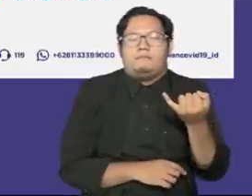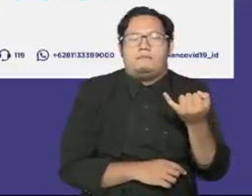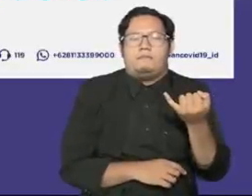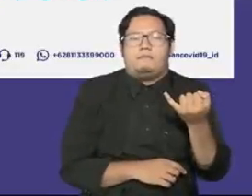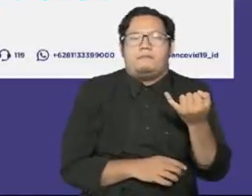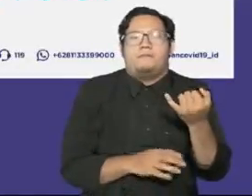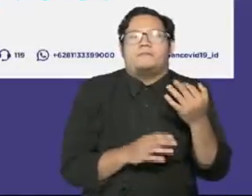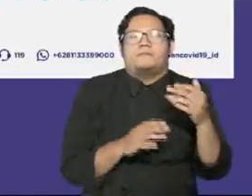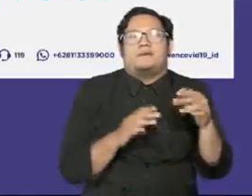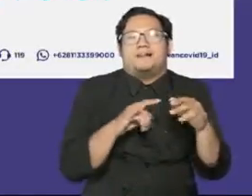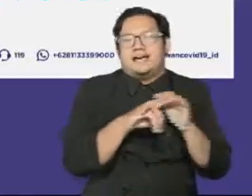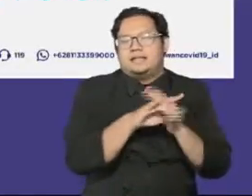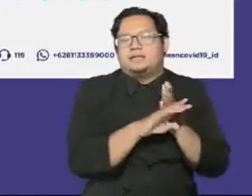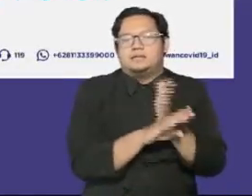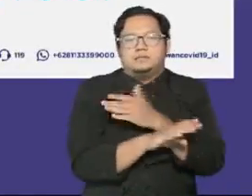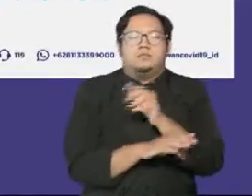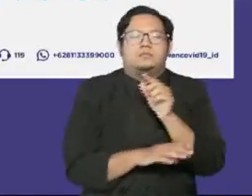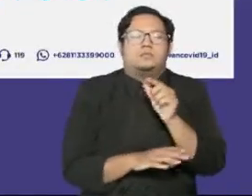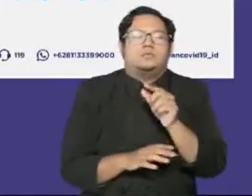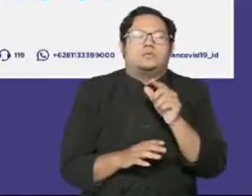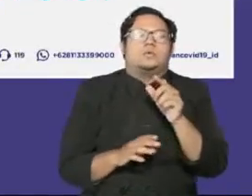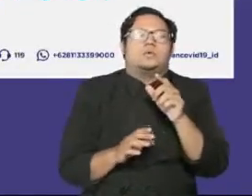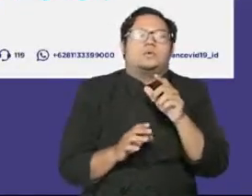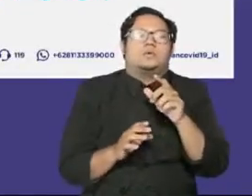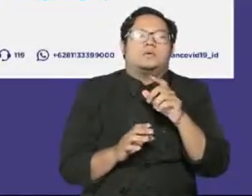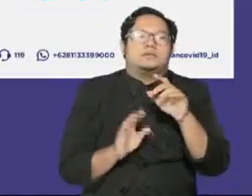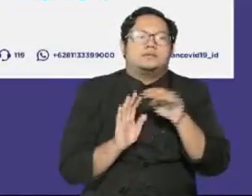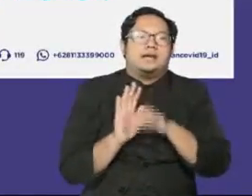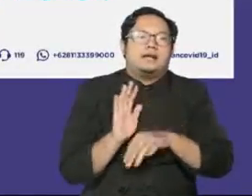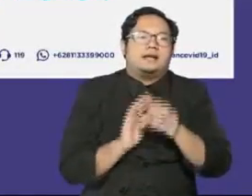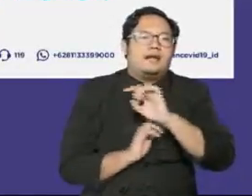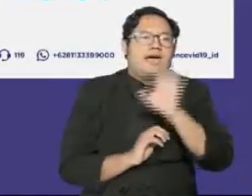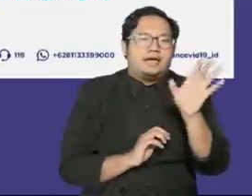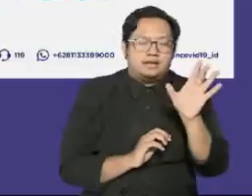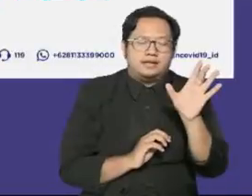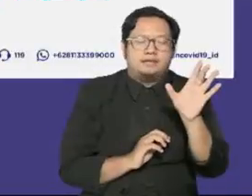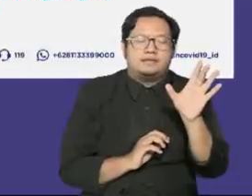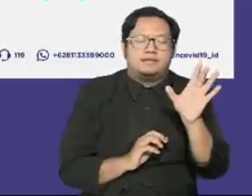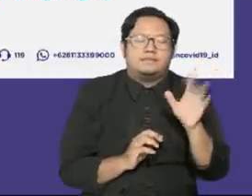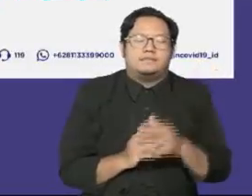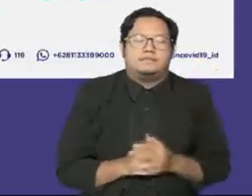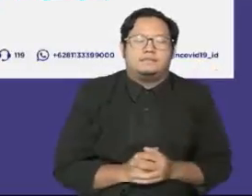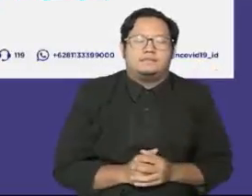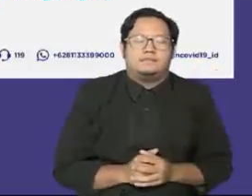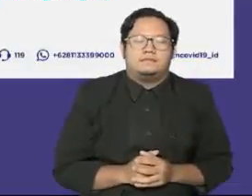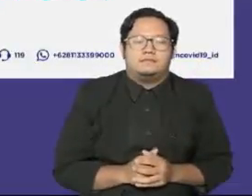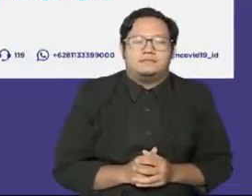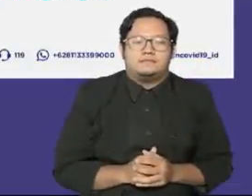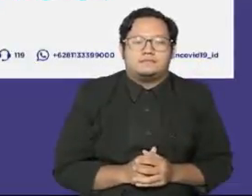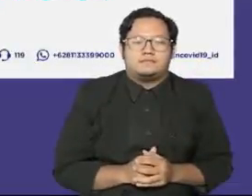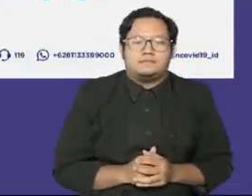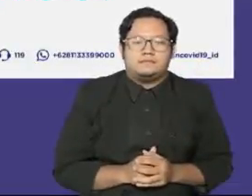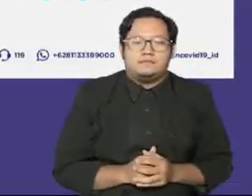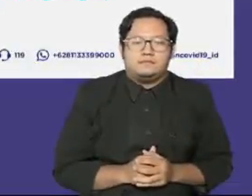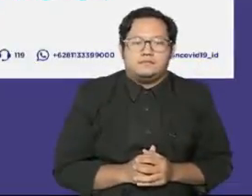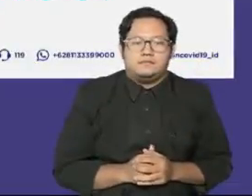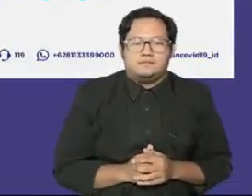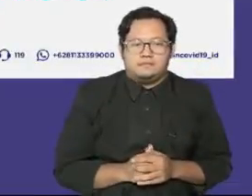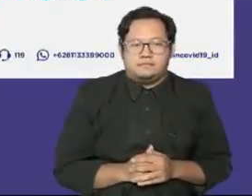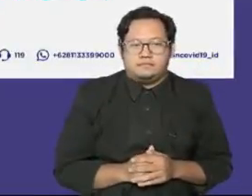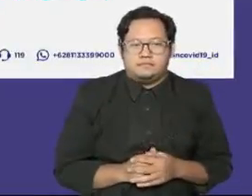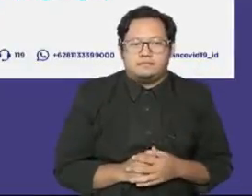keberangkatan sebagai alternatif persyaratan perjalanan selain arti PCR yang sampelnya diambil dalam